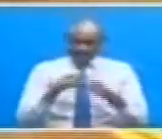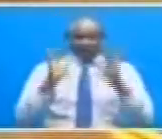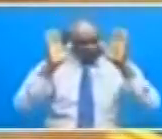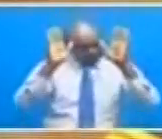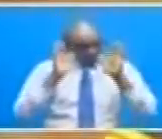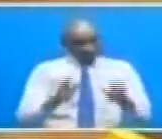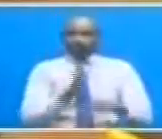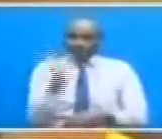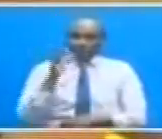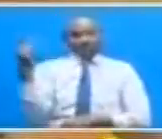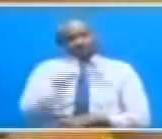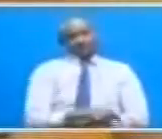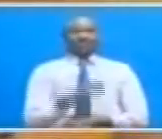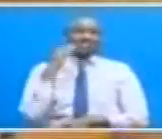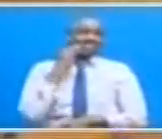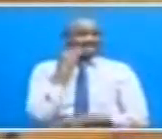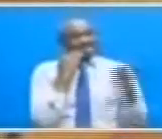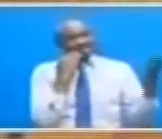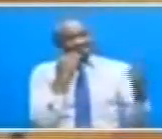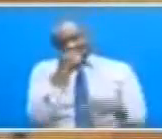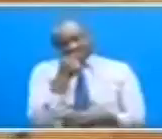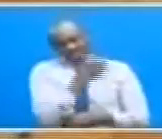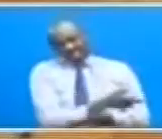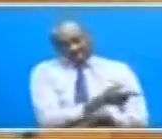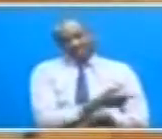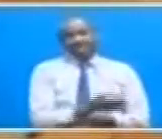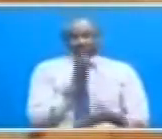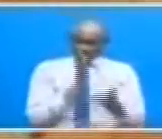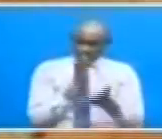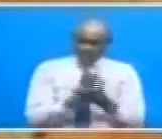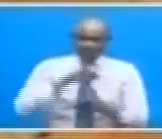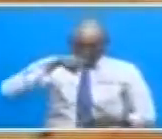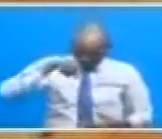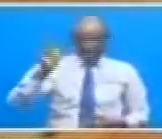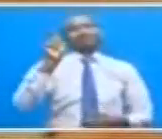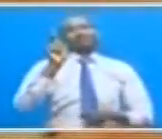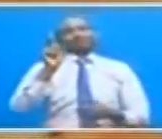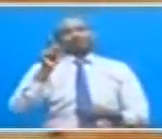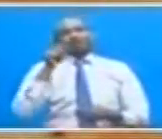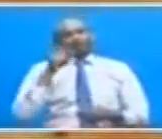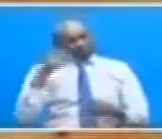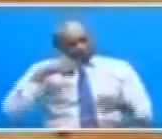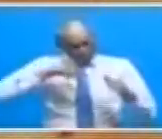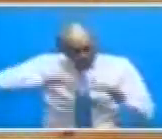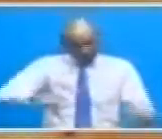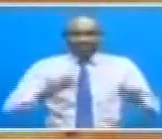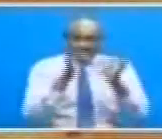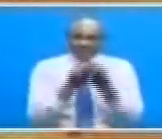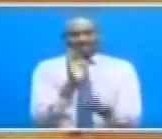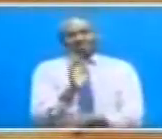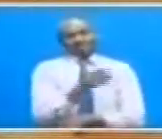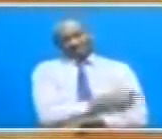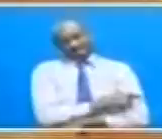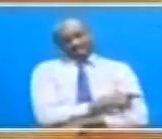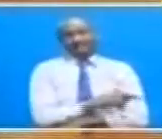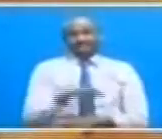umuhimu wa Obama kuzuru kaunti za eneo la Nyanza ambalo ni chimbuko la Rais Obama. Kauli hiyo pia imeungwa mkono na gavana wa